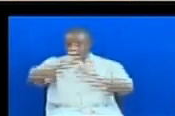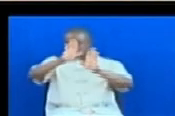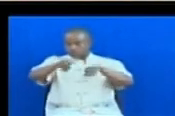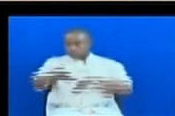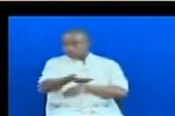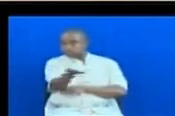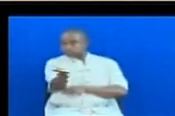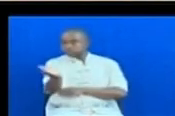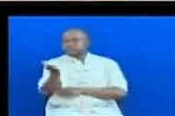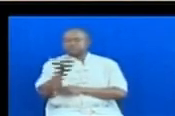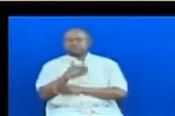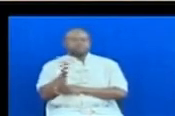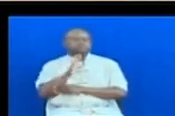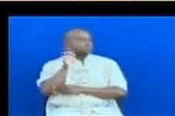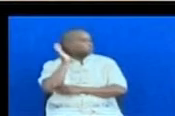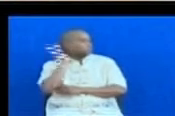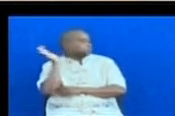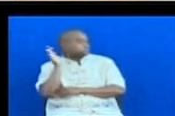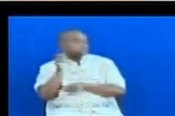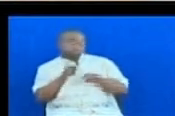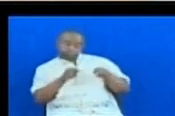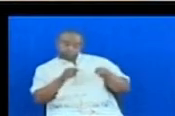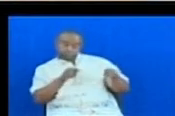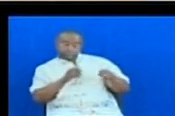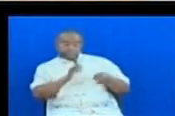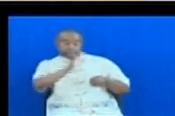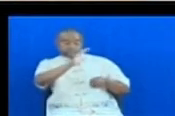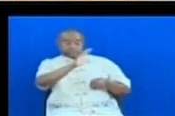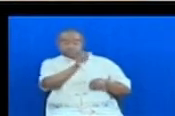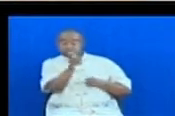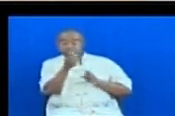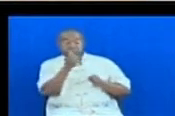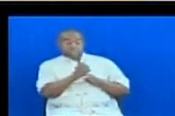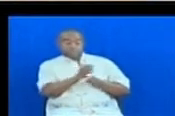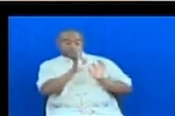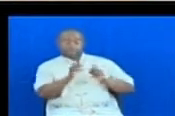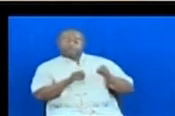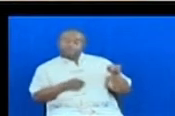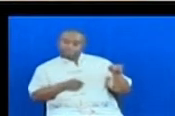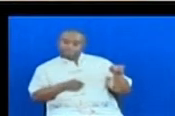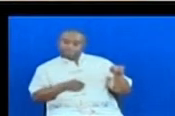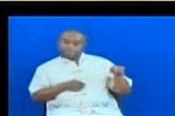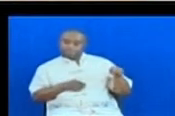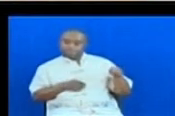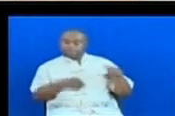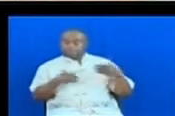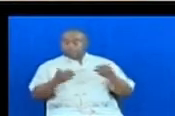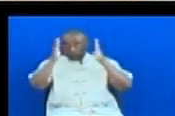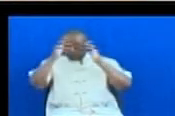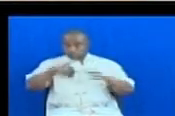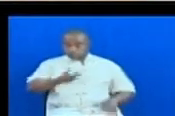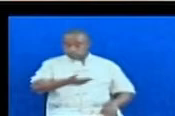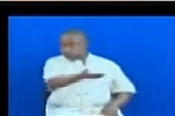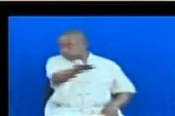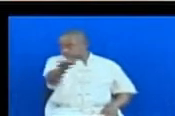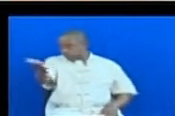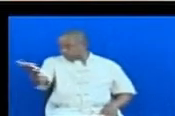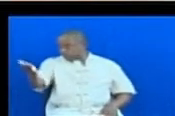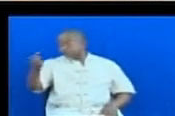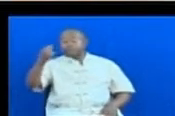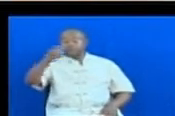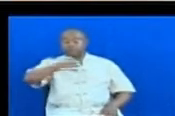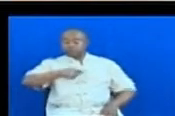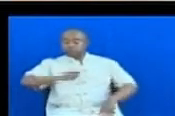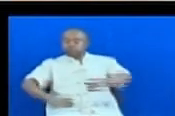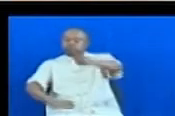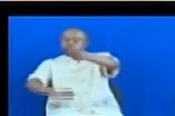tumeweza kusikia kwamba CAG anafanya kazi nzuri. Na waheshimiwa wa bunge, ni wazi na mimi niungane